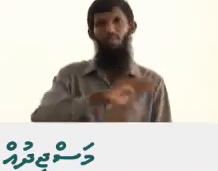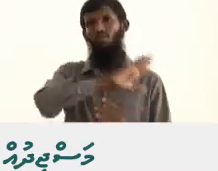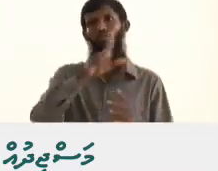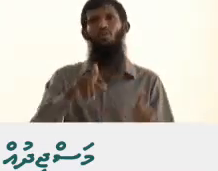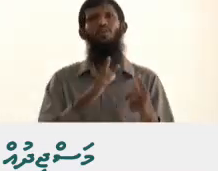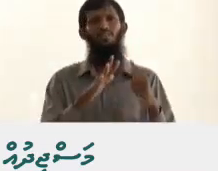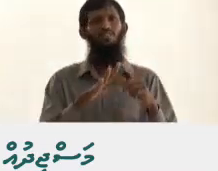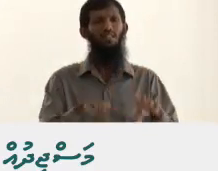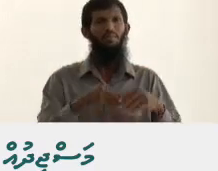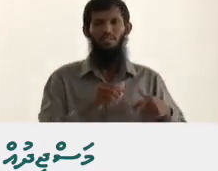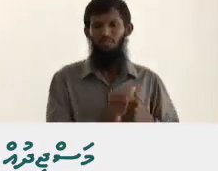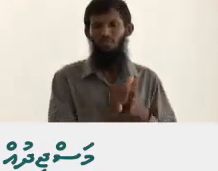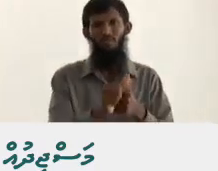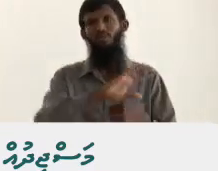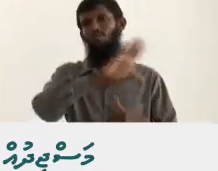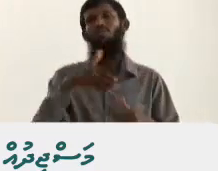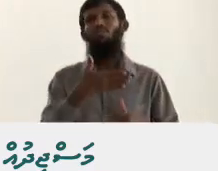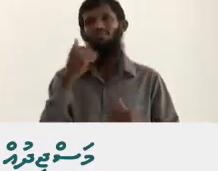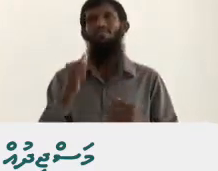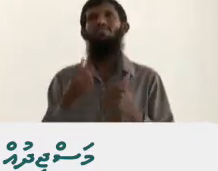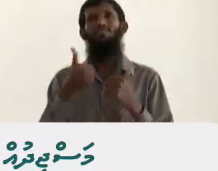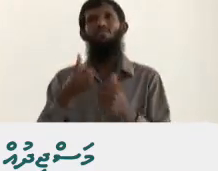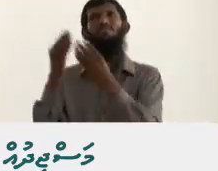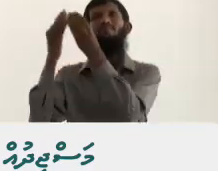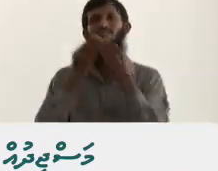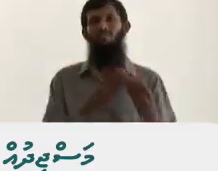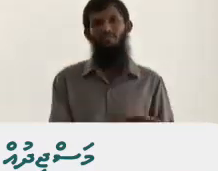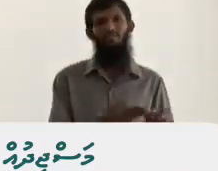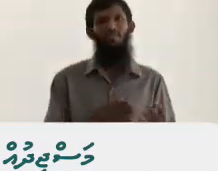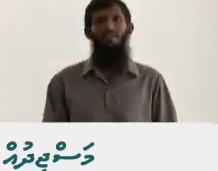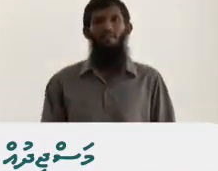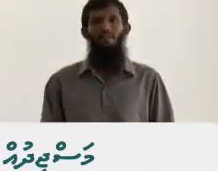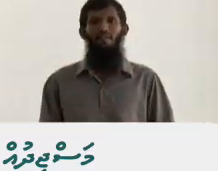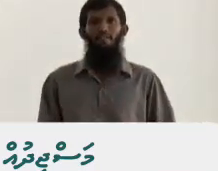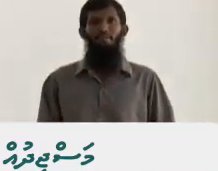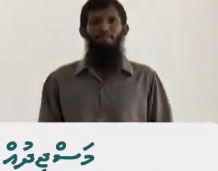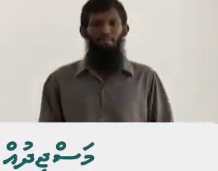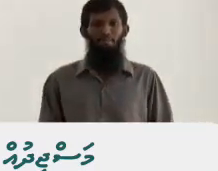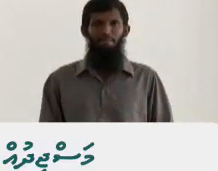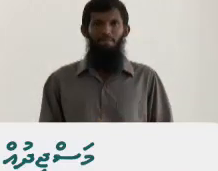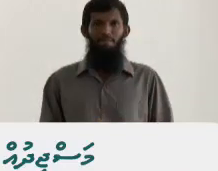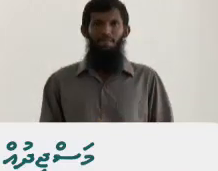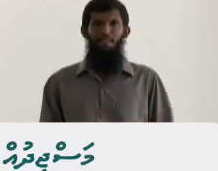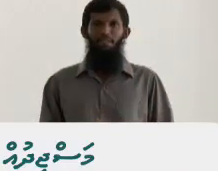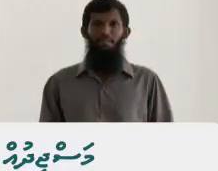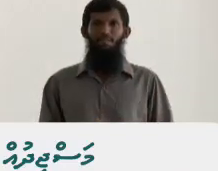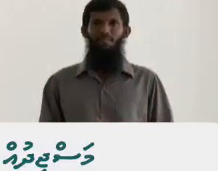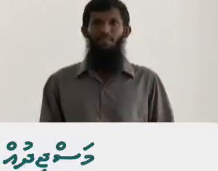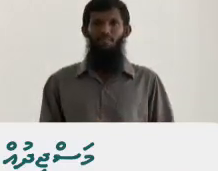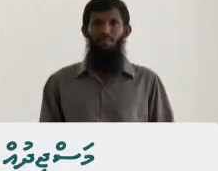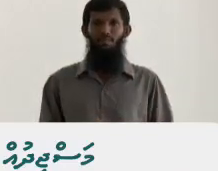بكل مسلوات السلام غا شامل قربان دي امين حدوا بر قرب يلمنگ ور